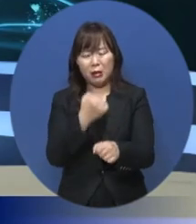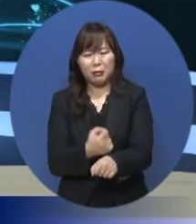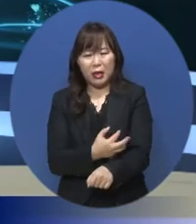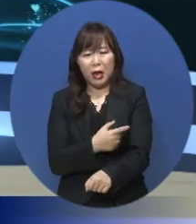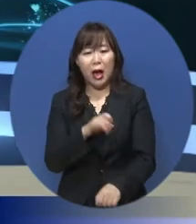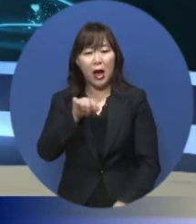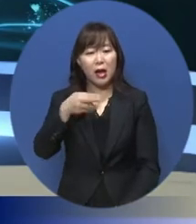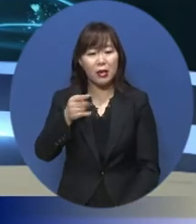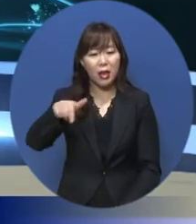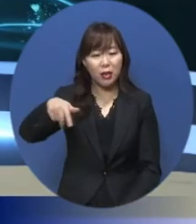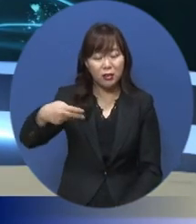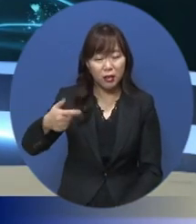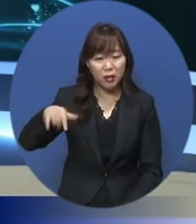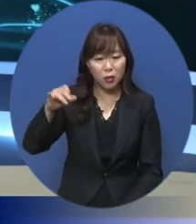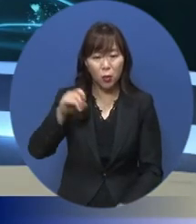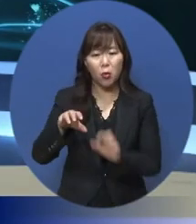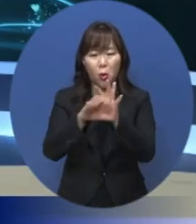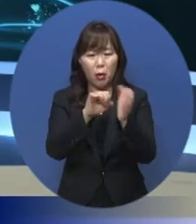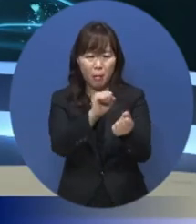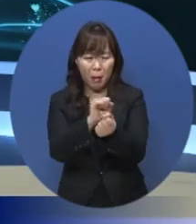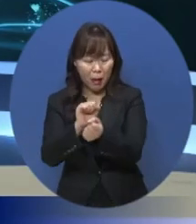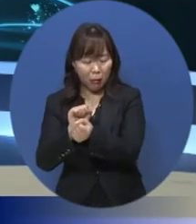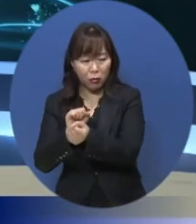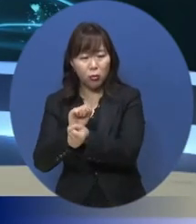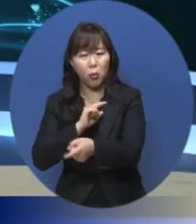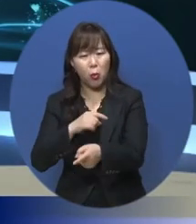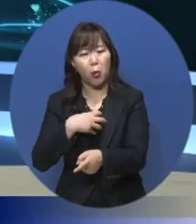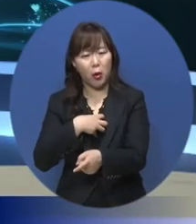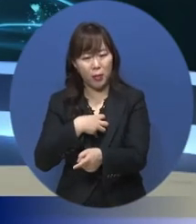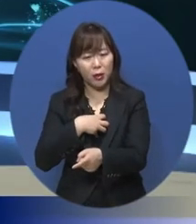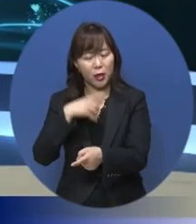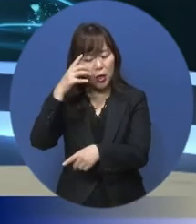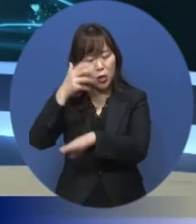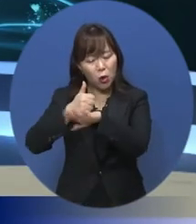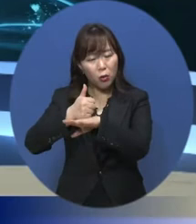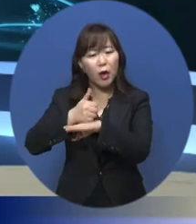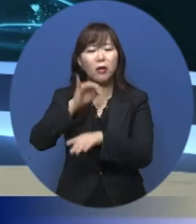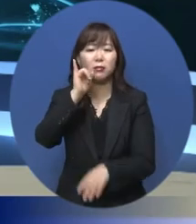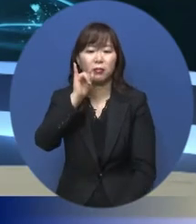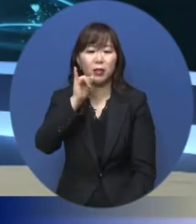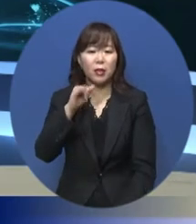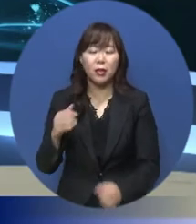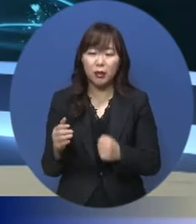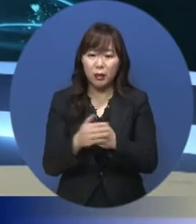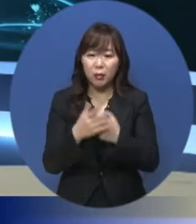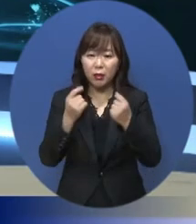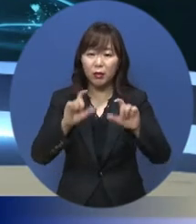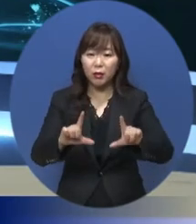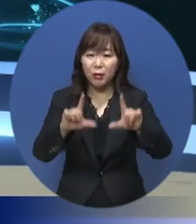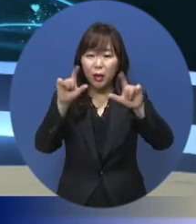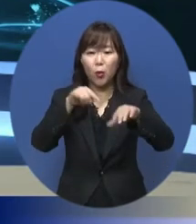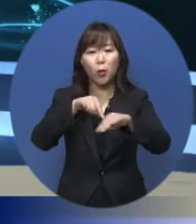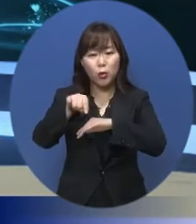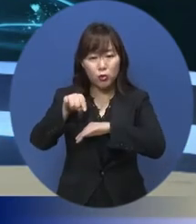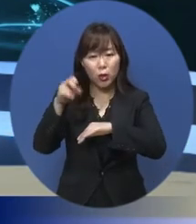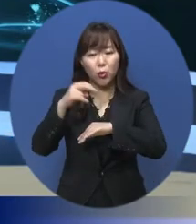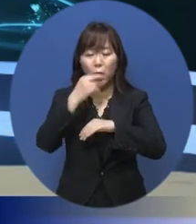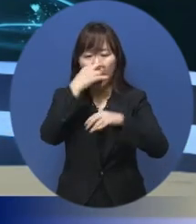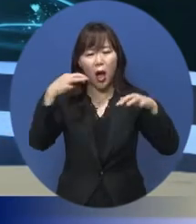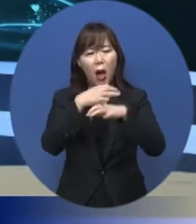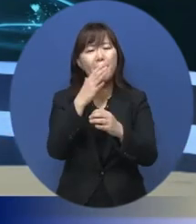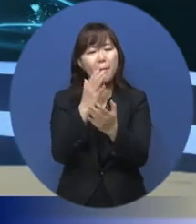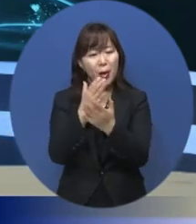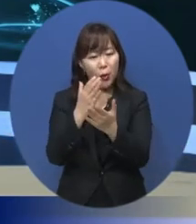코로나 감염 율 도노 핀다는 연구결과가 나왔습니다 따라서 꽃가루가 심한 날에는 외출과 환기를